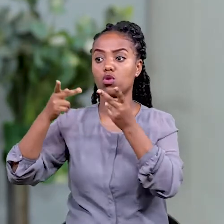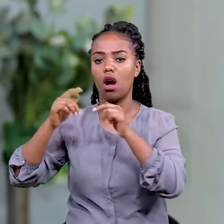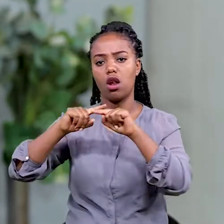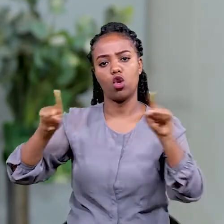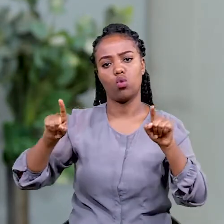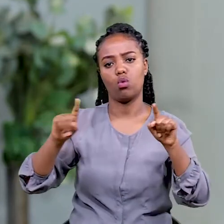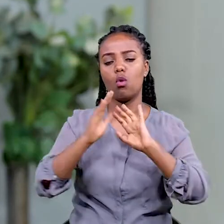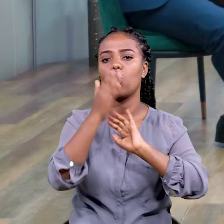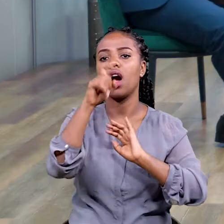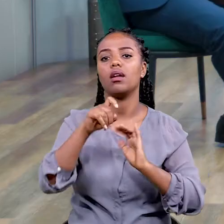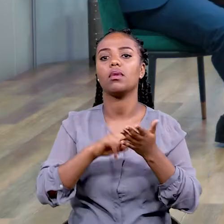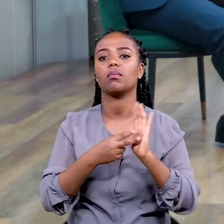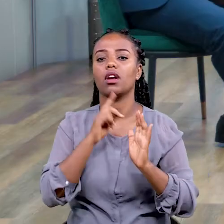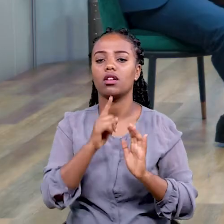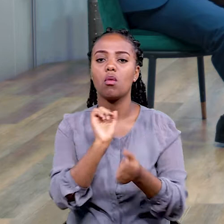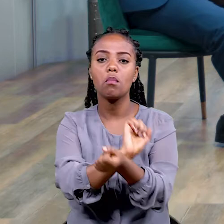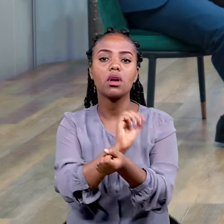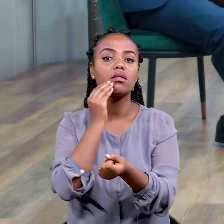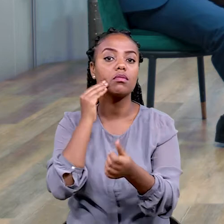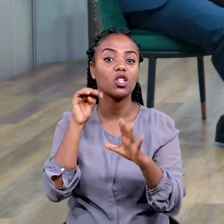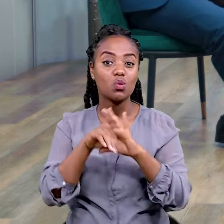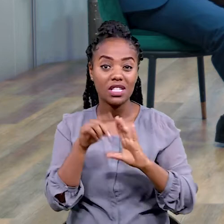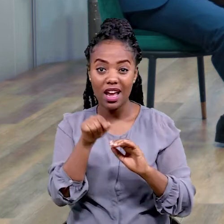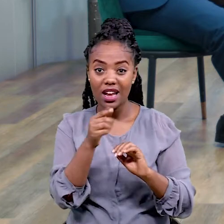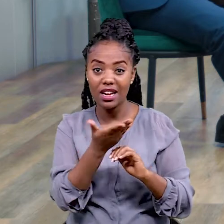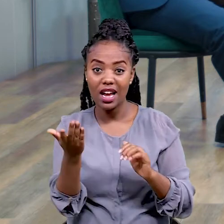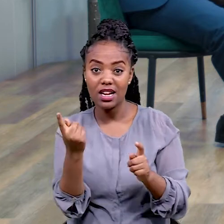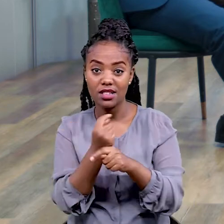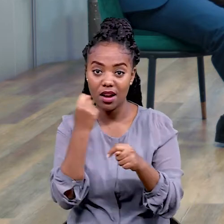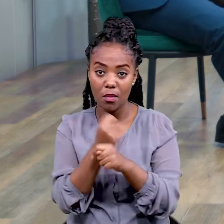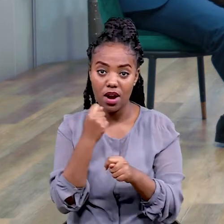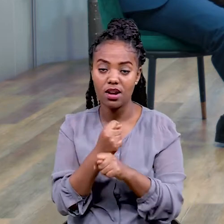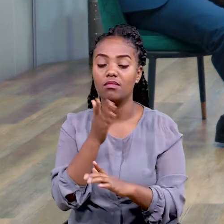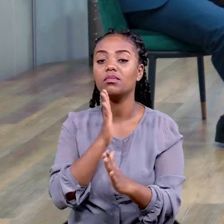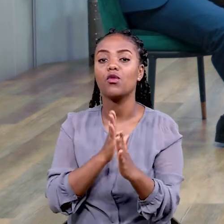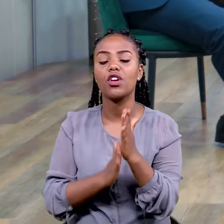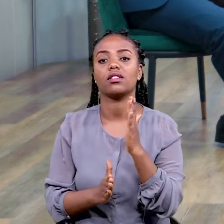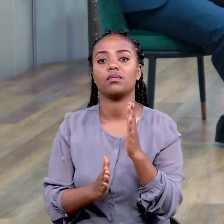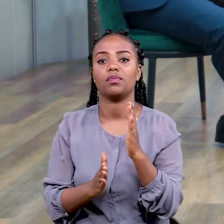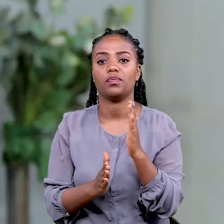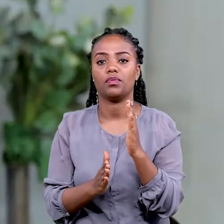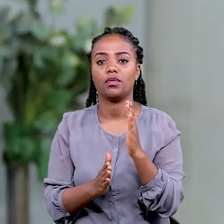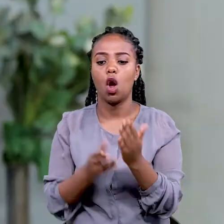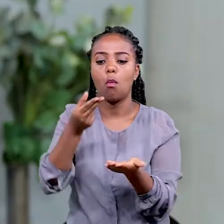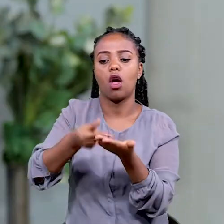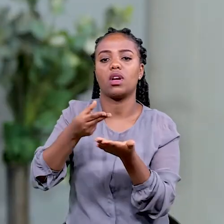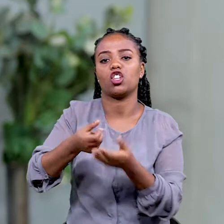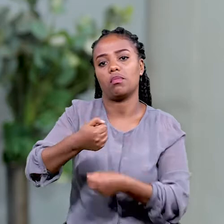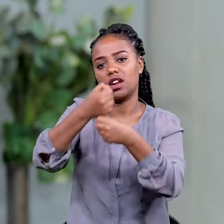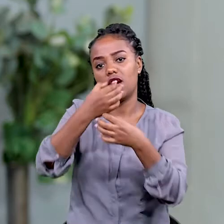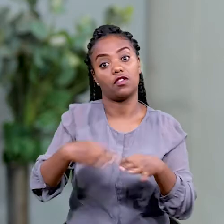ቦታዎች የተለየ መሆን አለበት ማለት ነው። በማረሚያ ቤቶች ውስጥ ይሄን ነገር በተግባር ለመፈጸም በባጀት